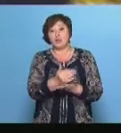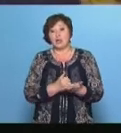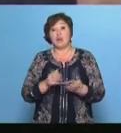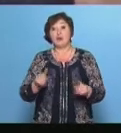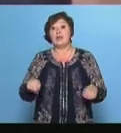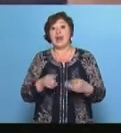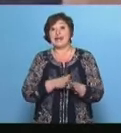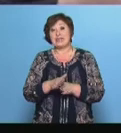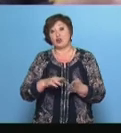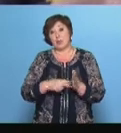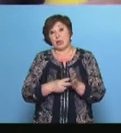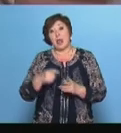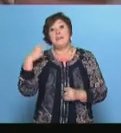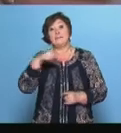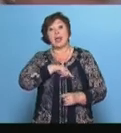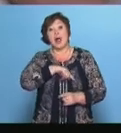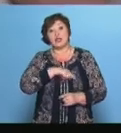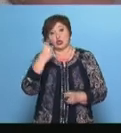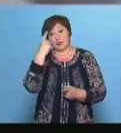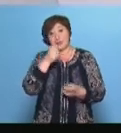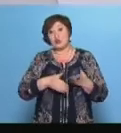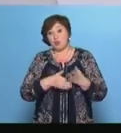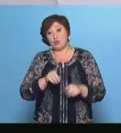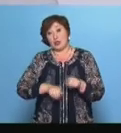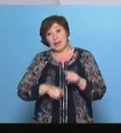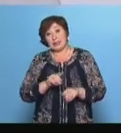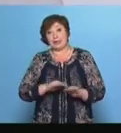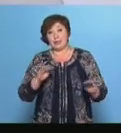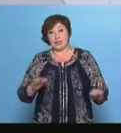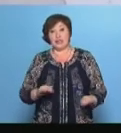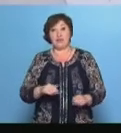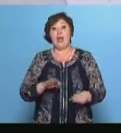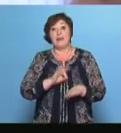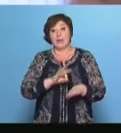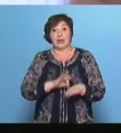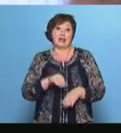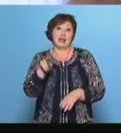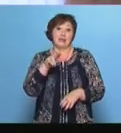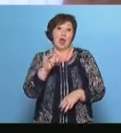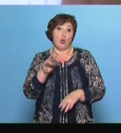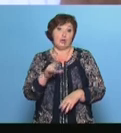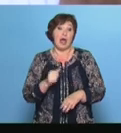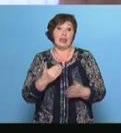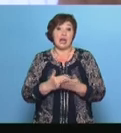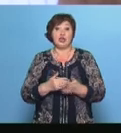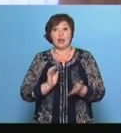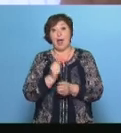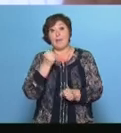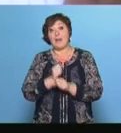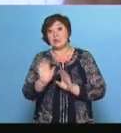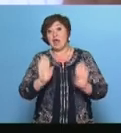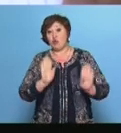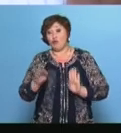реализацию проекта психологической информационной помощи родителям детей до 2 лет с синдромом Дауна, а также на постановку мюзикла, премьера